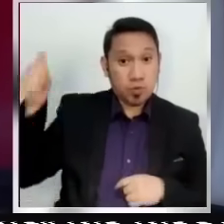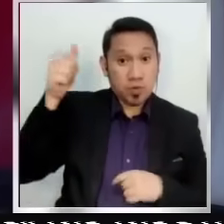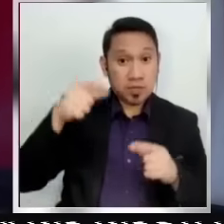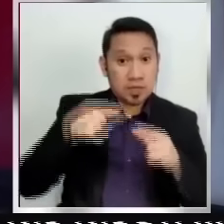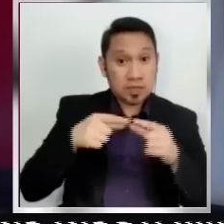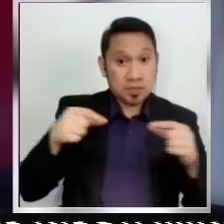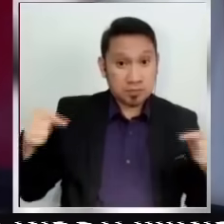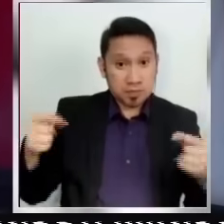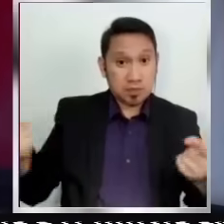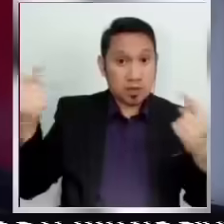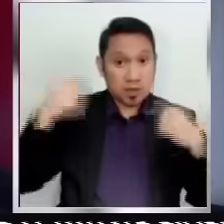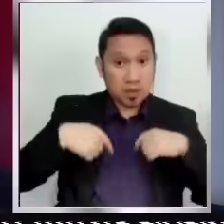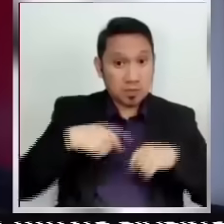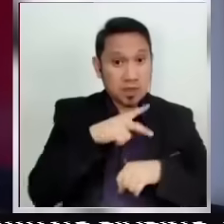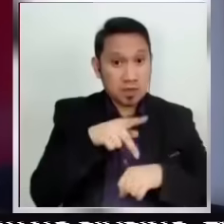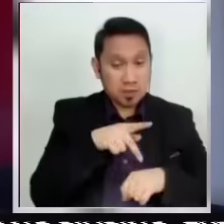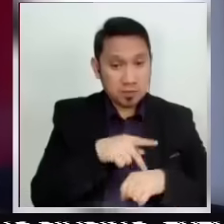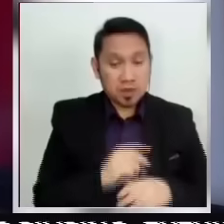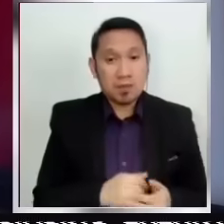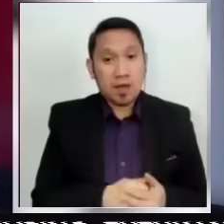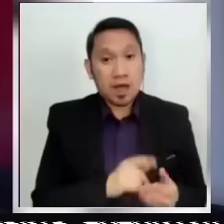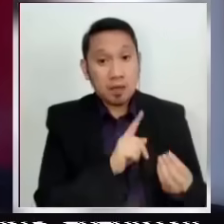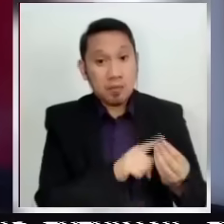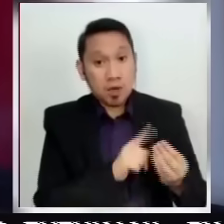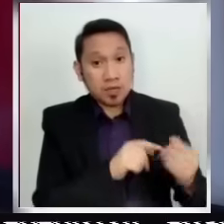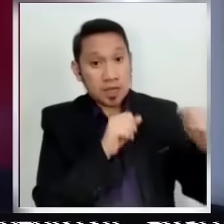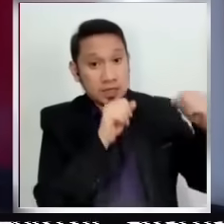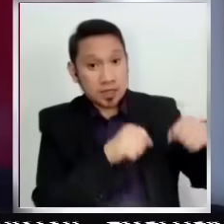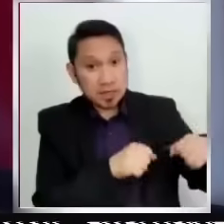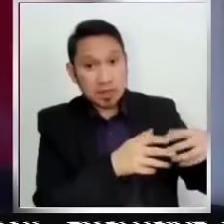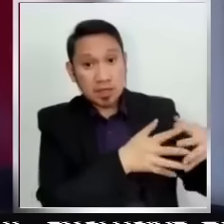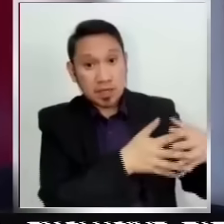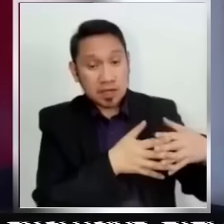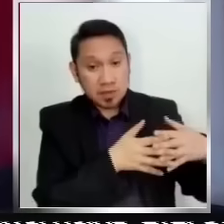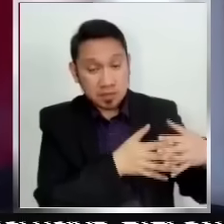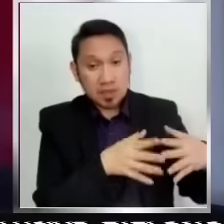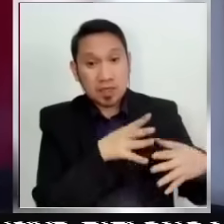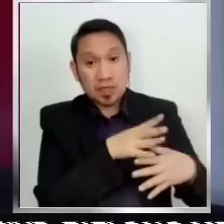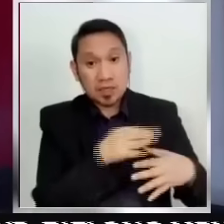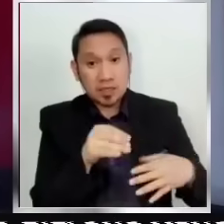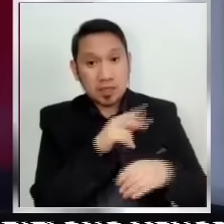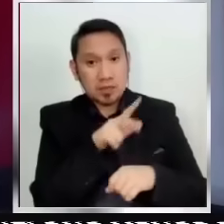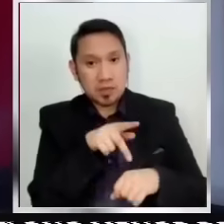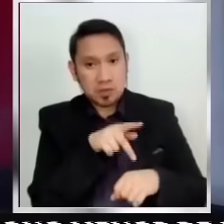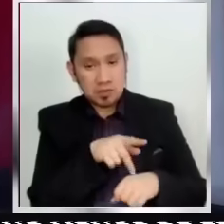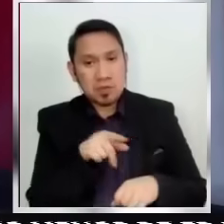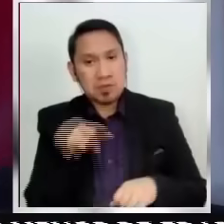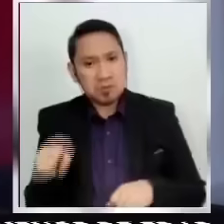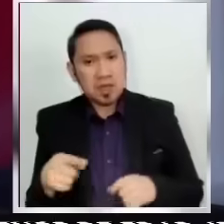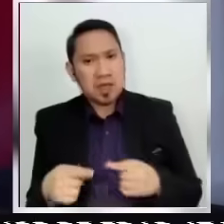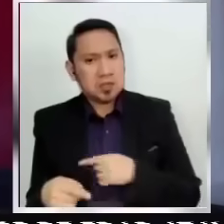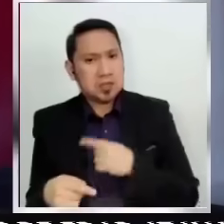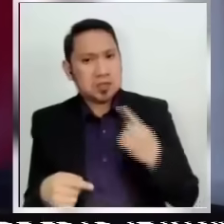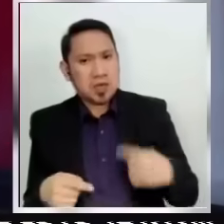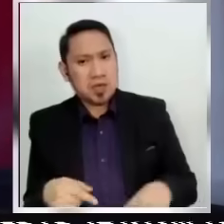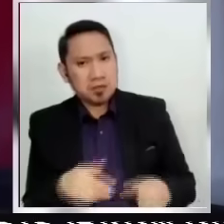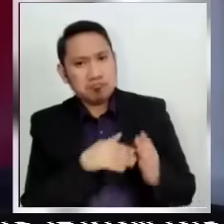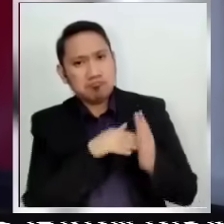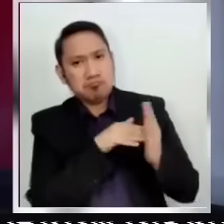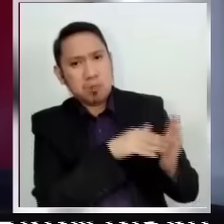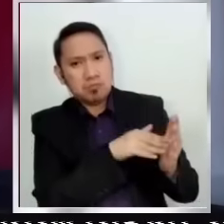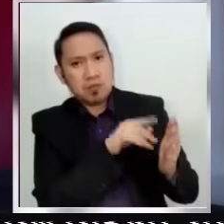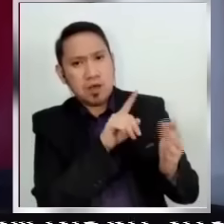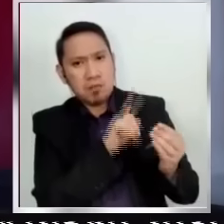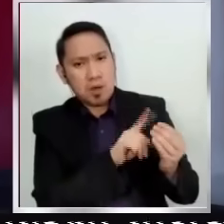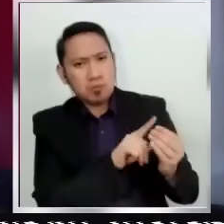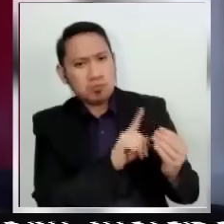isang kasunduan naman ng Amerika at Pilipinas, tila sinusubukan daw ng China ang kredibilidad. Ayon sa ilang senador, yan ang aming